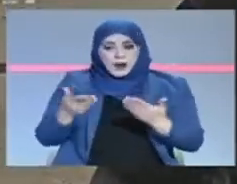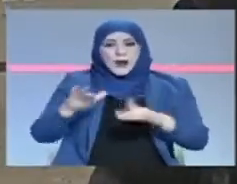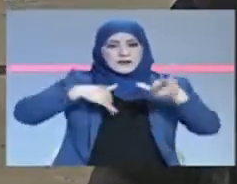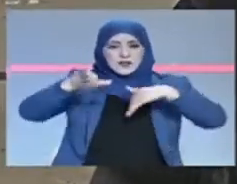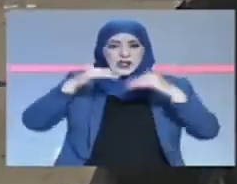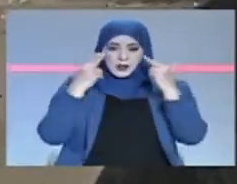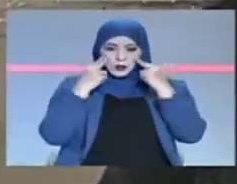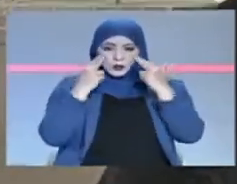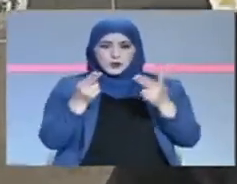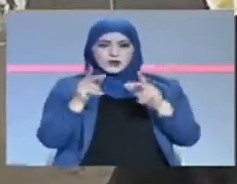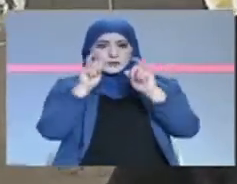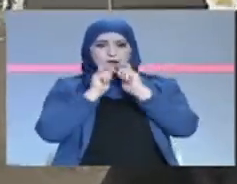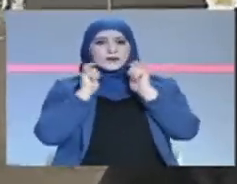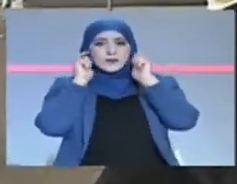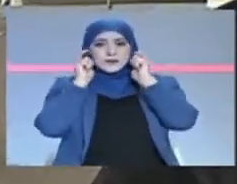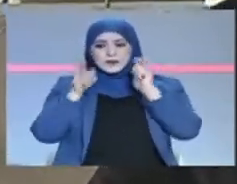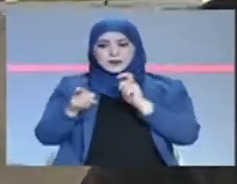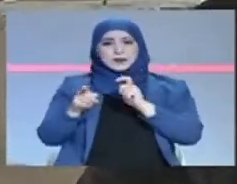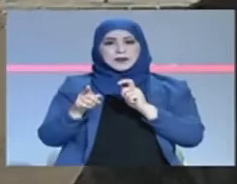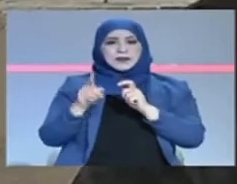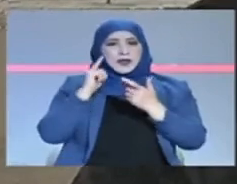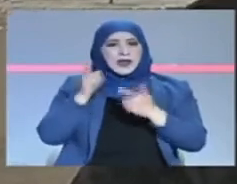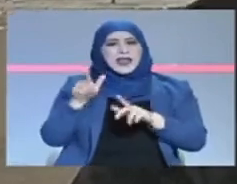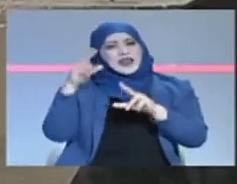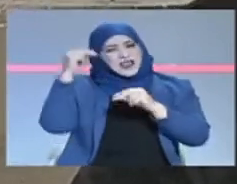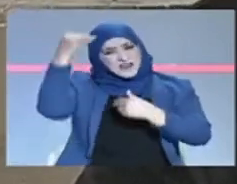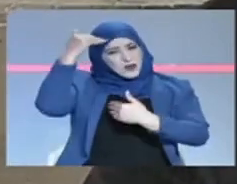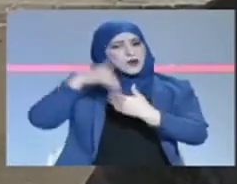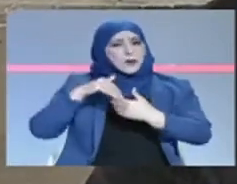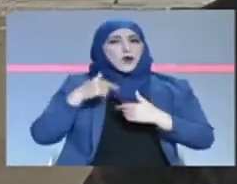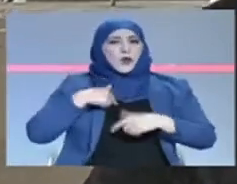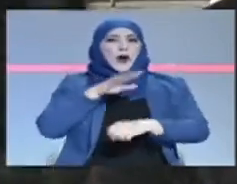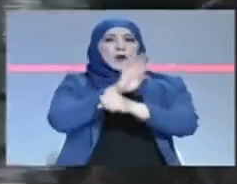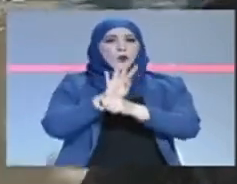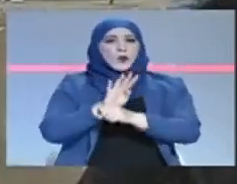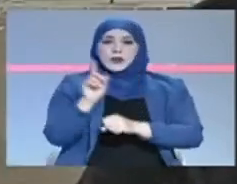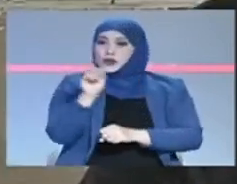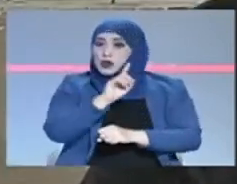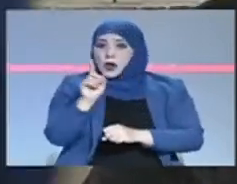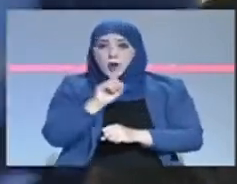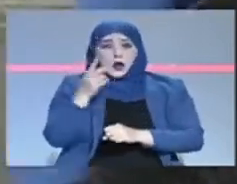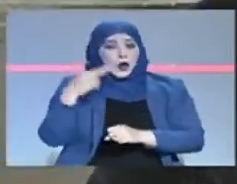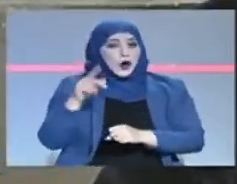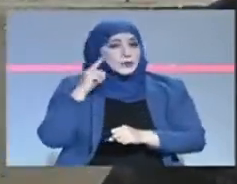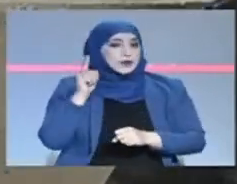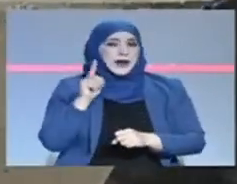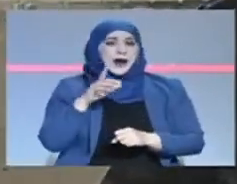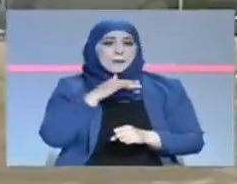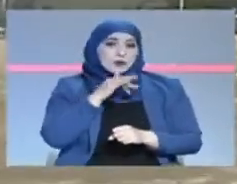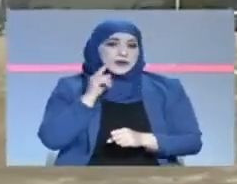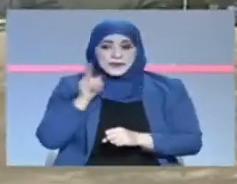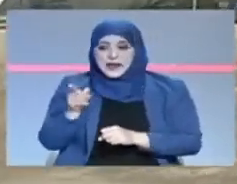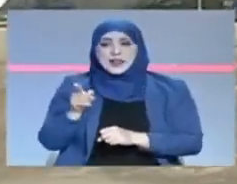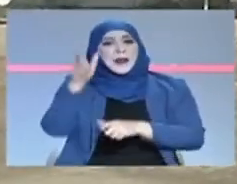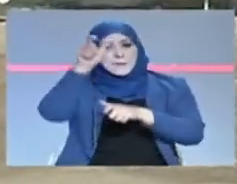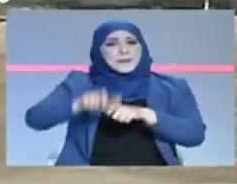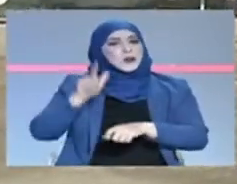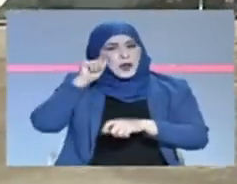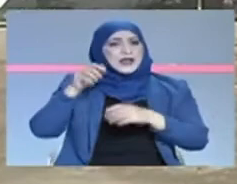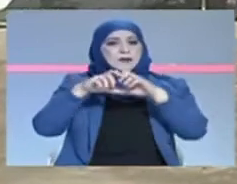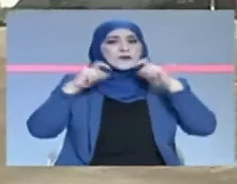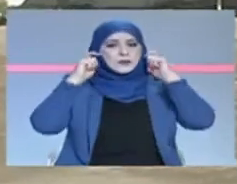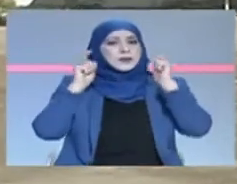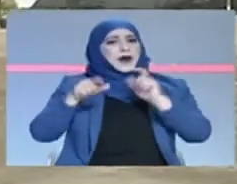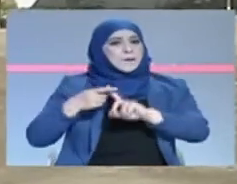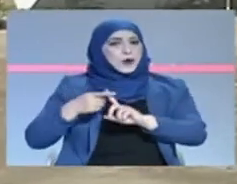كمامة كأنه هو المريض، بالعكس راهو المواطن لابس كمامة راهو هذاك يحمي في روحه ويحمي المواطن. التباعد الجسدي ما